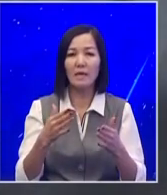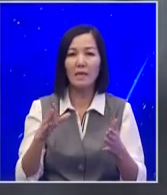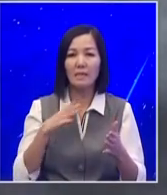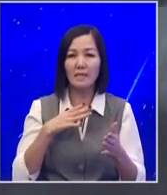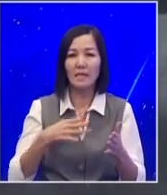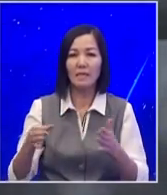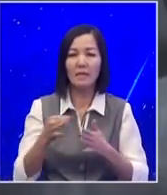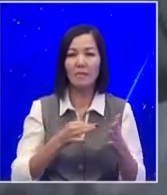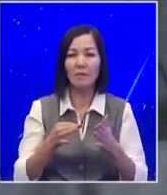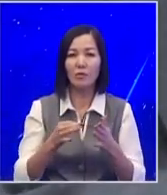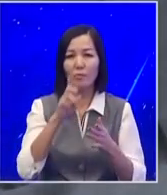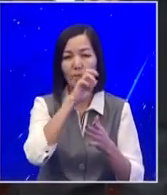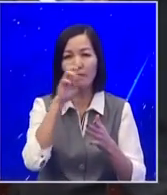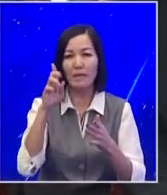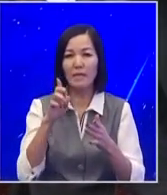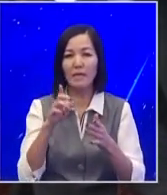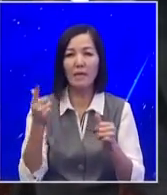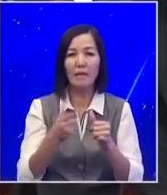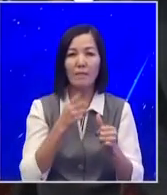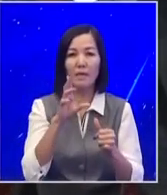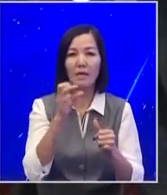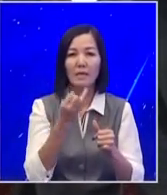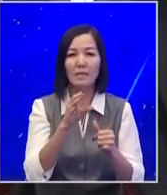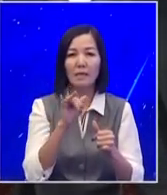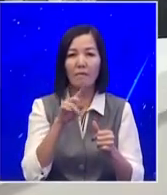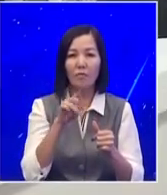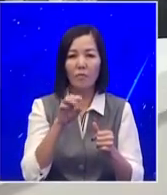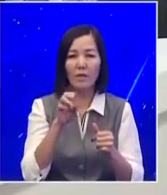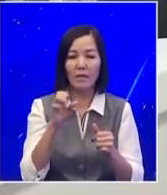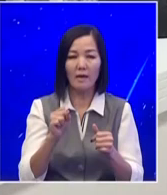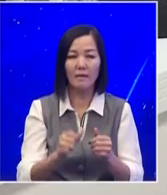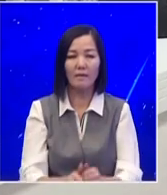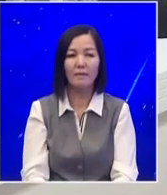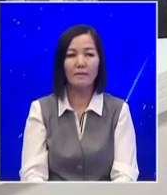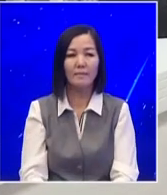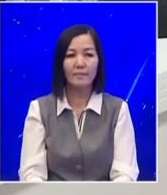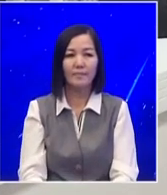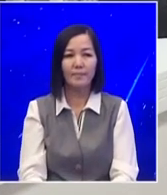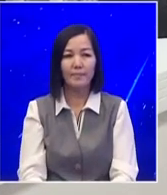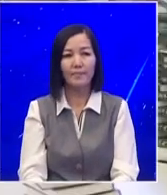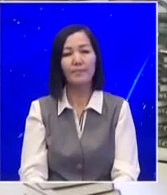презентация состоялась в областной библиотеке имени Сакена Сейфуллина.